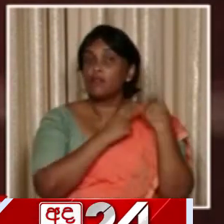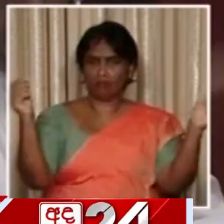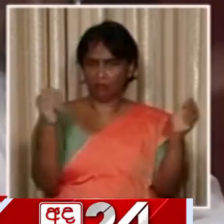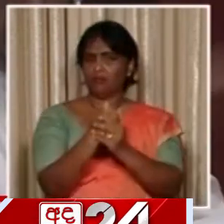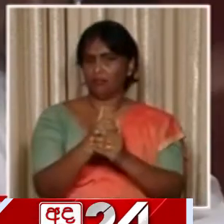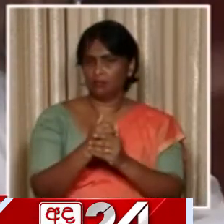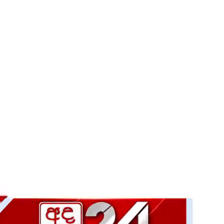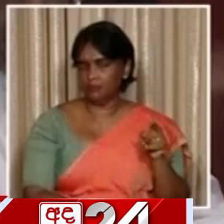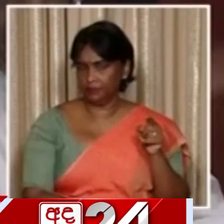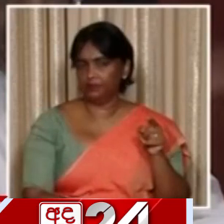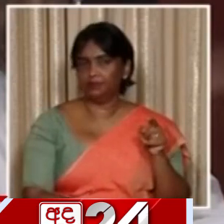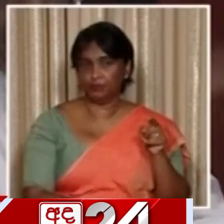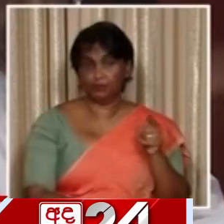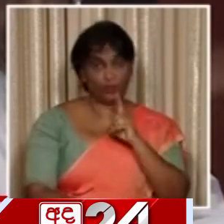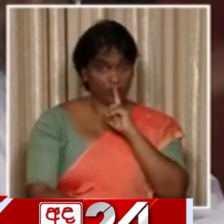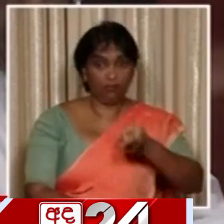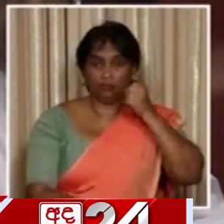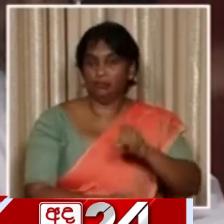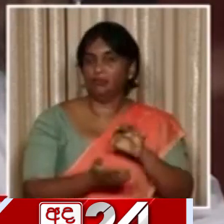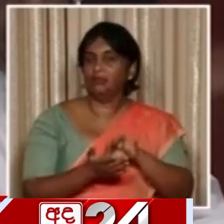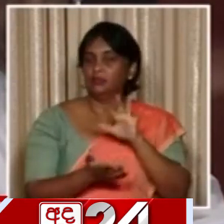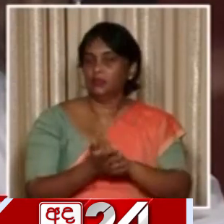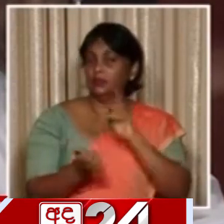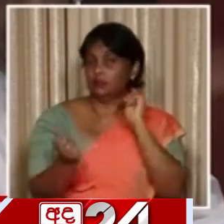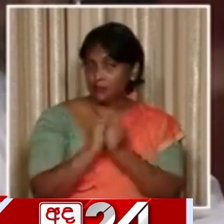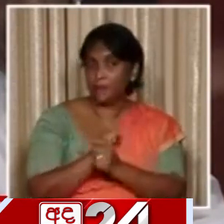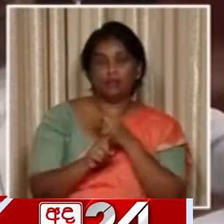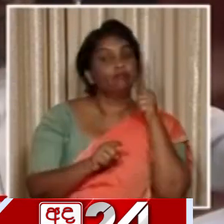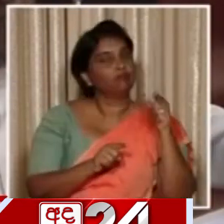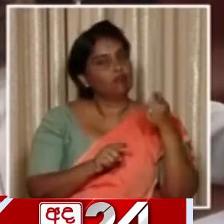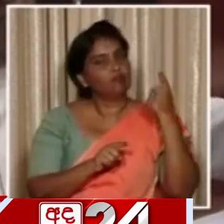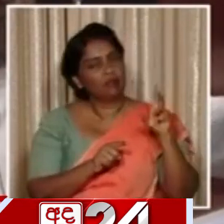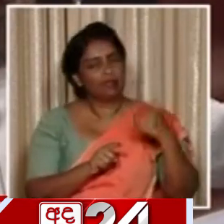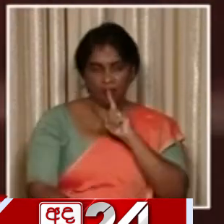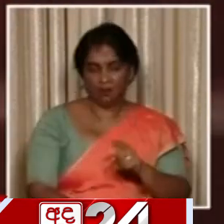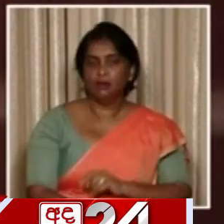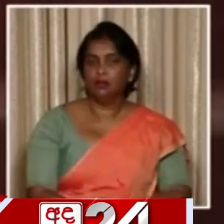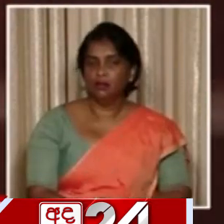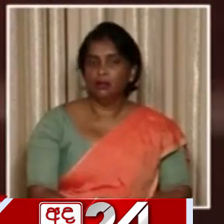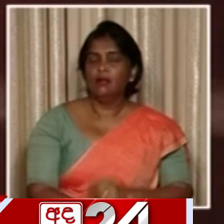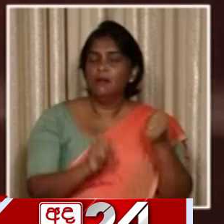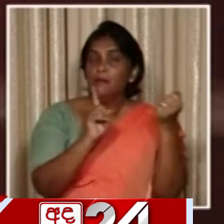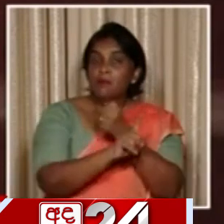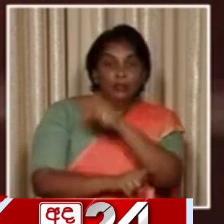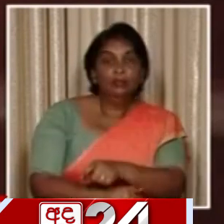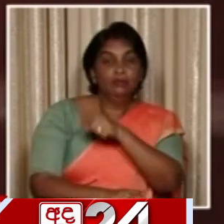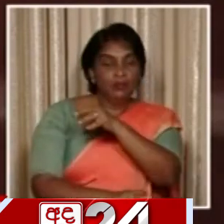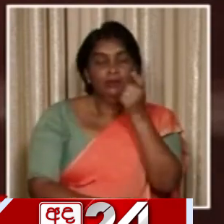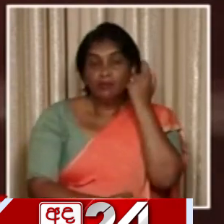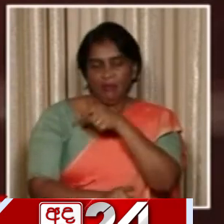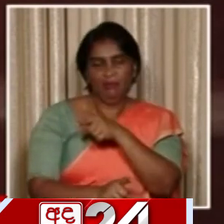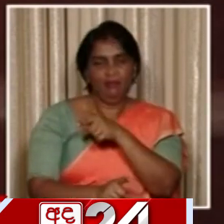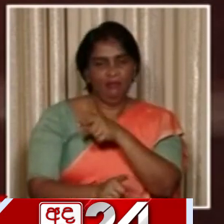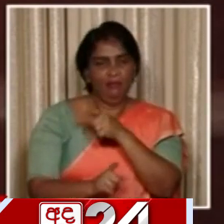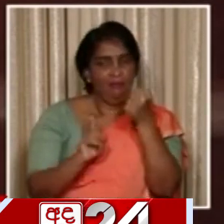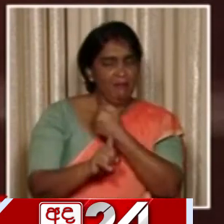බාරගත යුතුයි එතුමා දුන්න තීන්දුව වෙනස් කරන්න කියලා බලපෑම ආවා ආතතිය කිව්වේ ඒකයි එහෙනම් බලපෑම කරපු මිනිස්සයා දැනගන්න